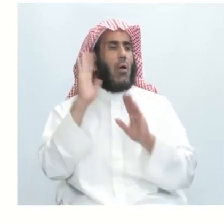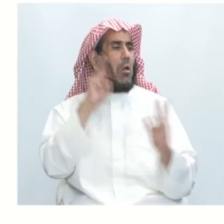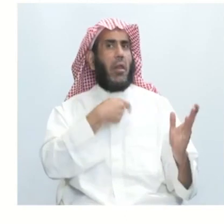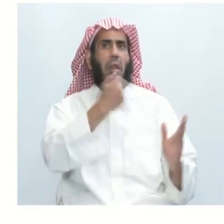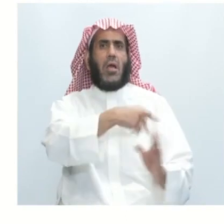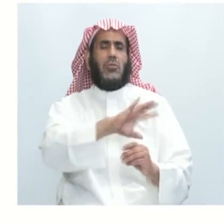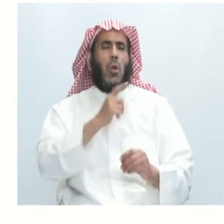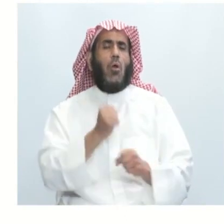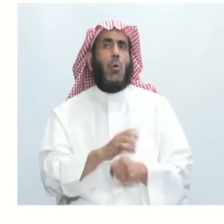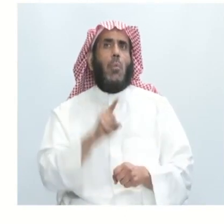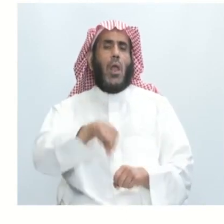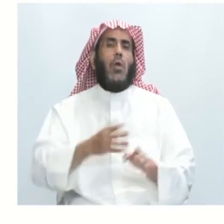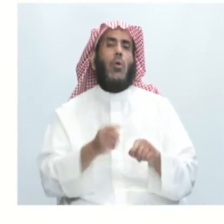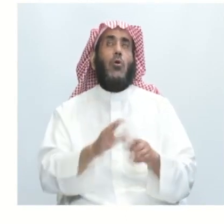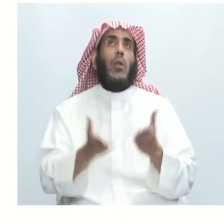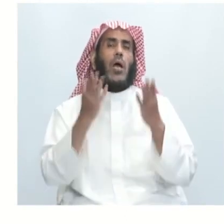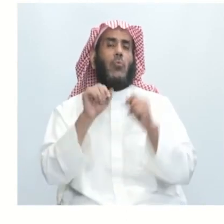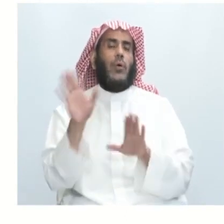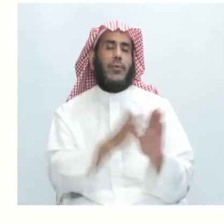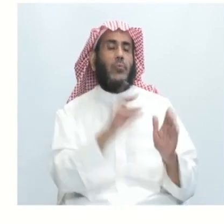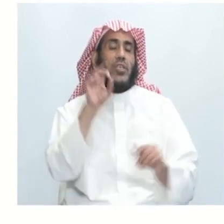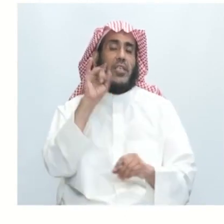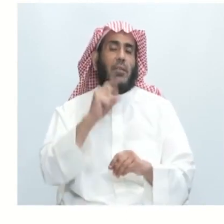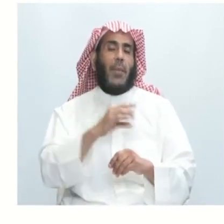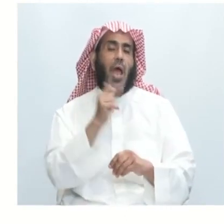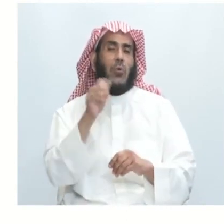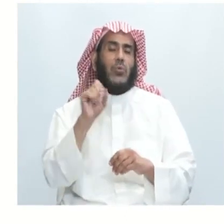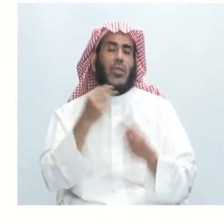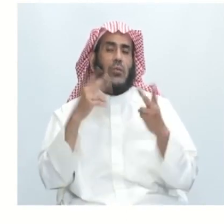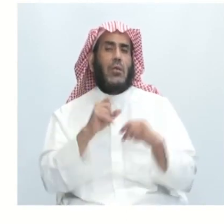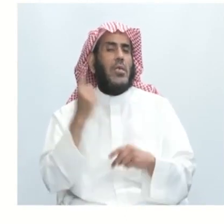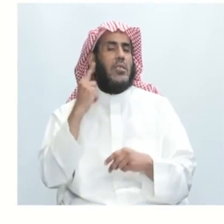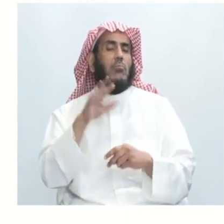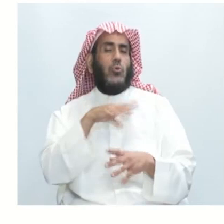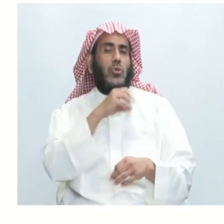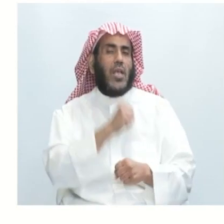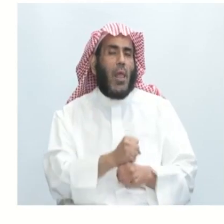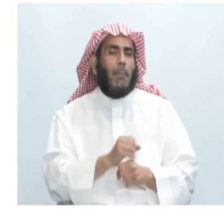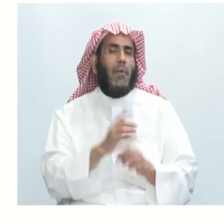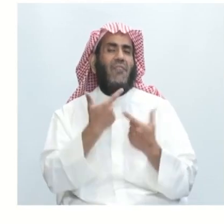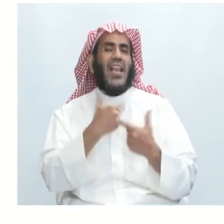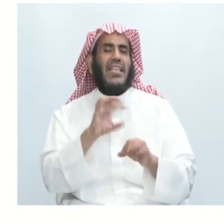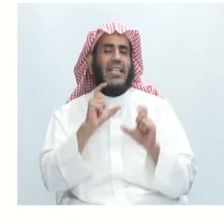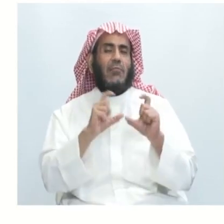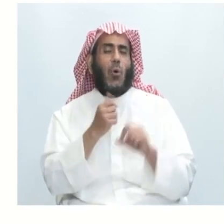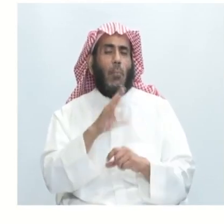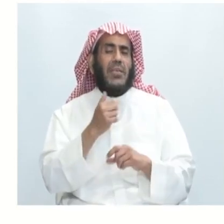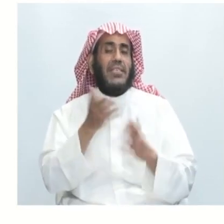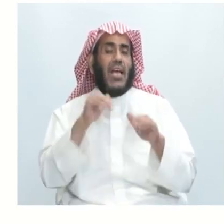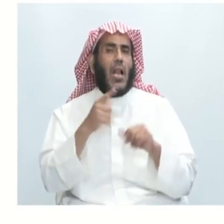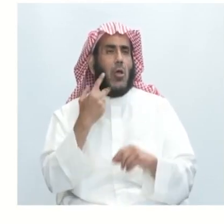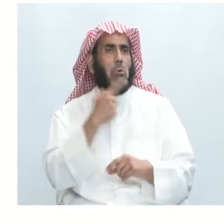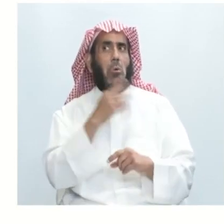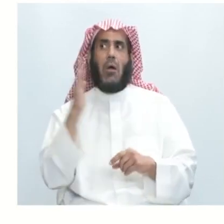يؤمن بالله واليوم الاخر وعن شداد ابن اوس رضي الله عنه قال سمعت رسول الله صلى الله عليه وسلم يقول من صلى